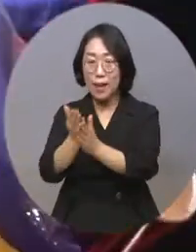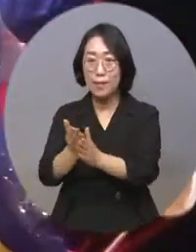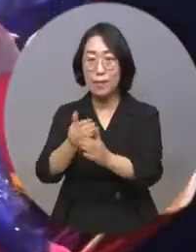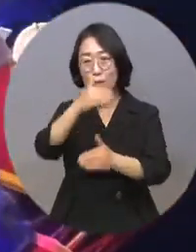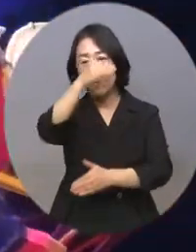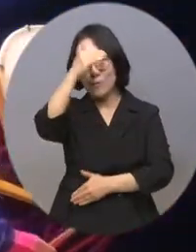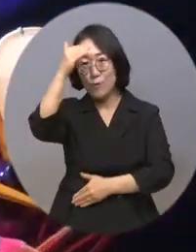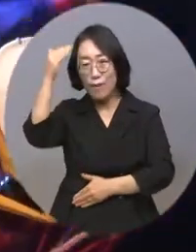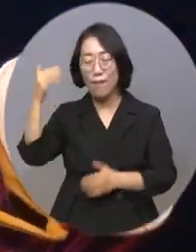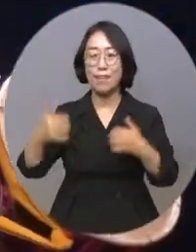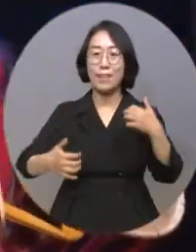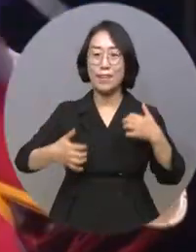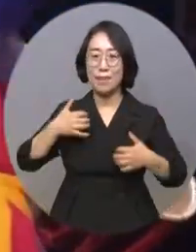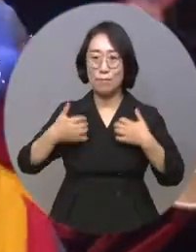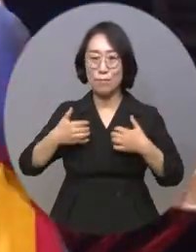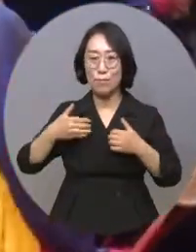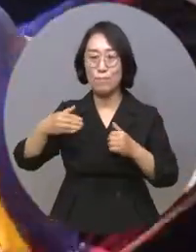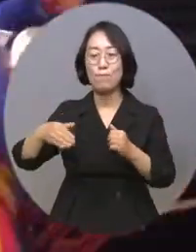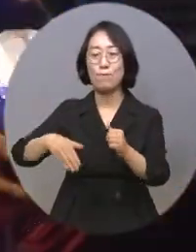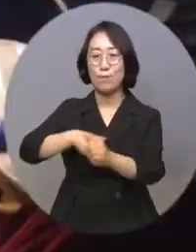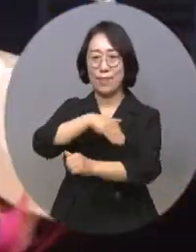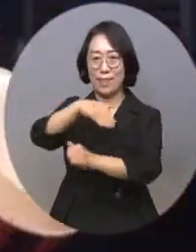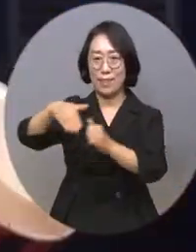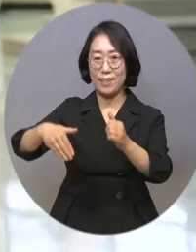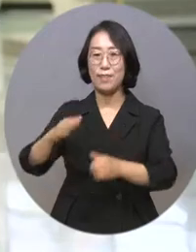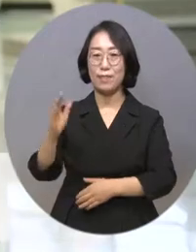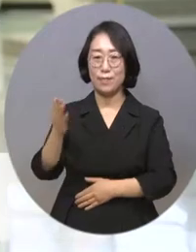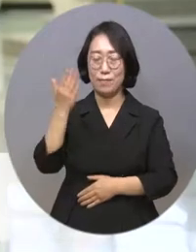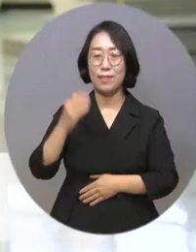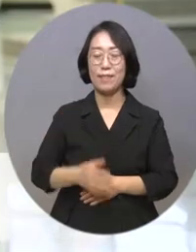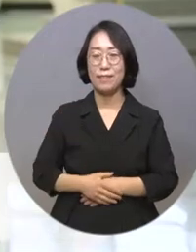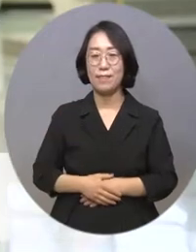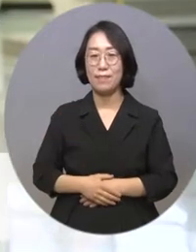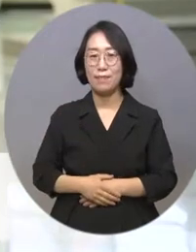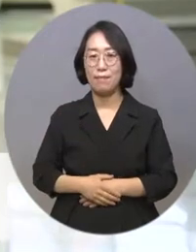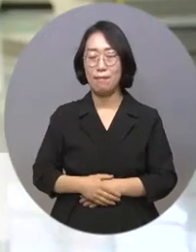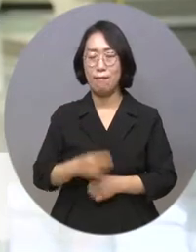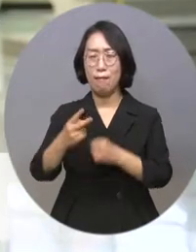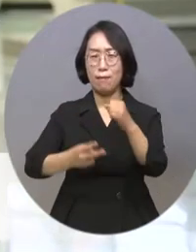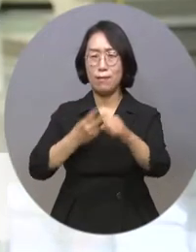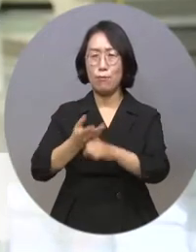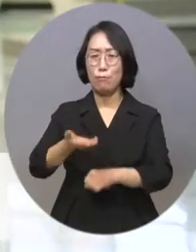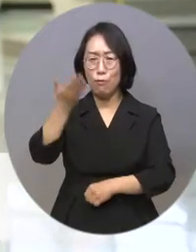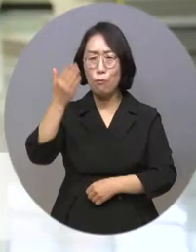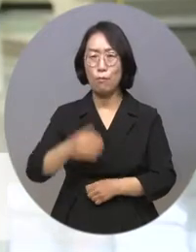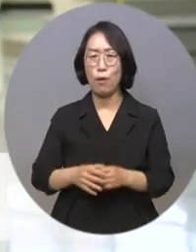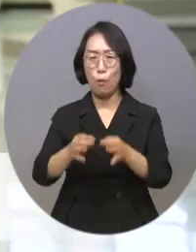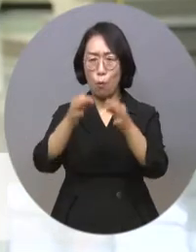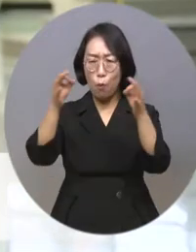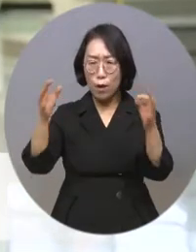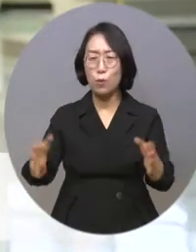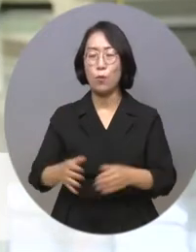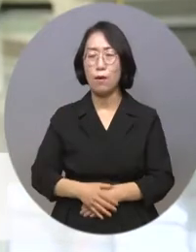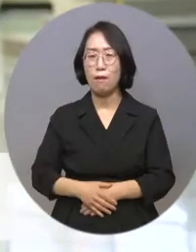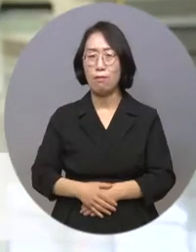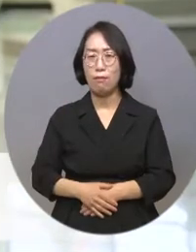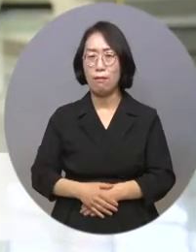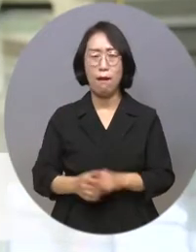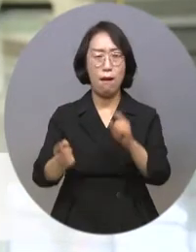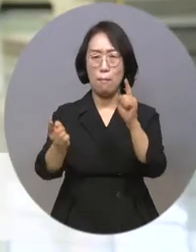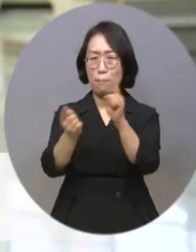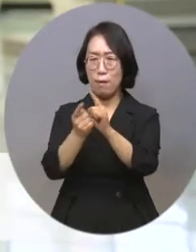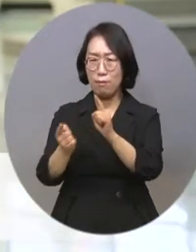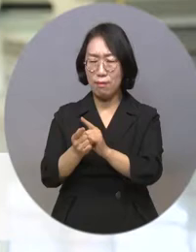참석자들에게 기쁨과 훈훈한 감동을 선물했습니다. 2년을 넘게 코로나로 인해서 이렇게